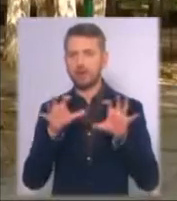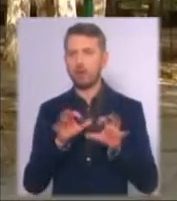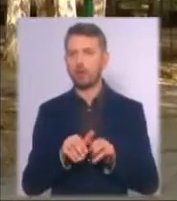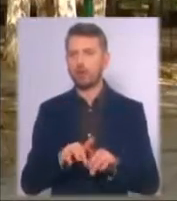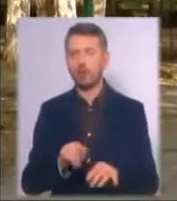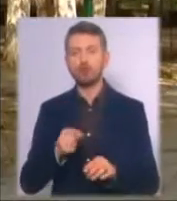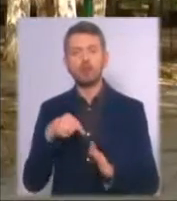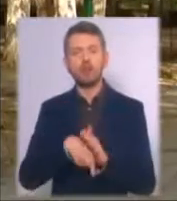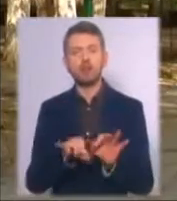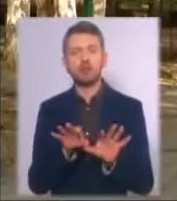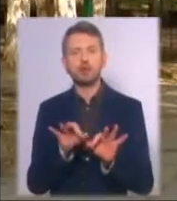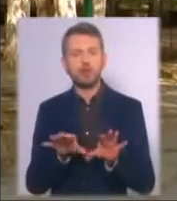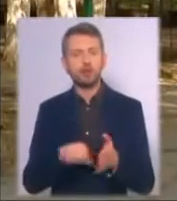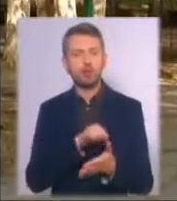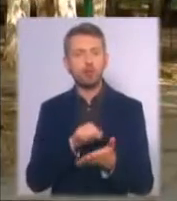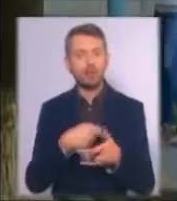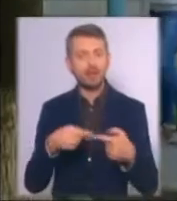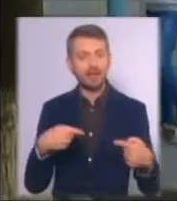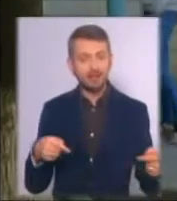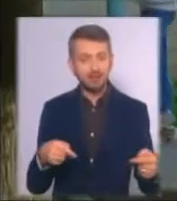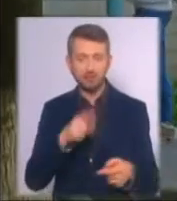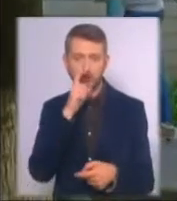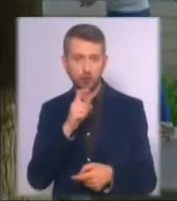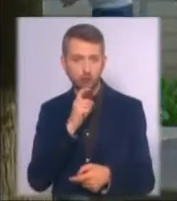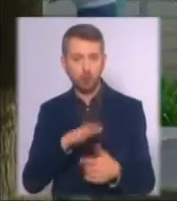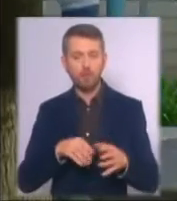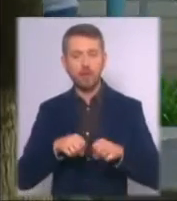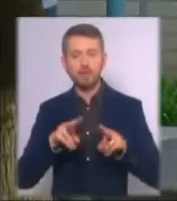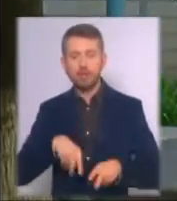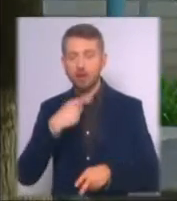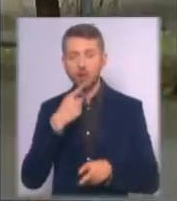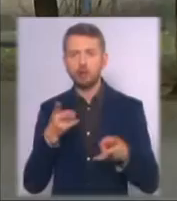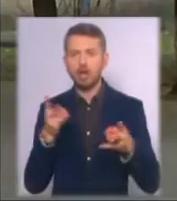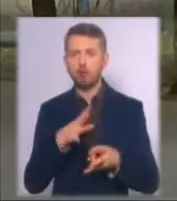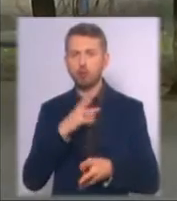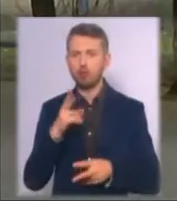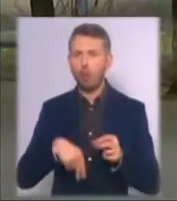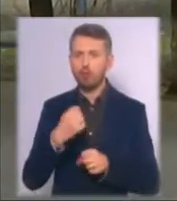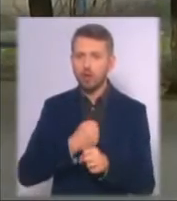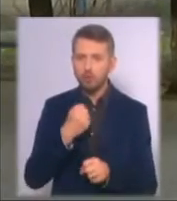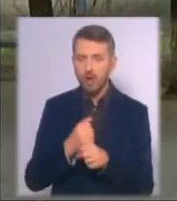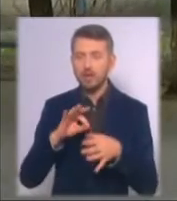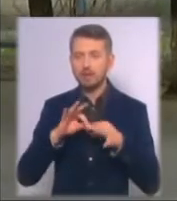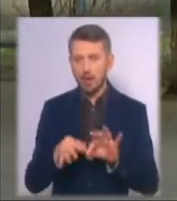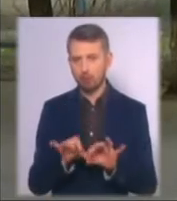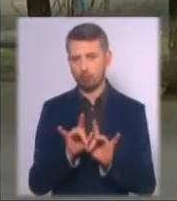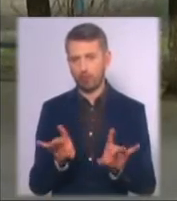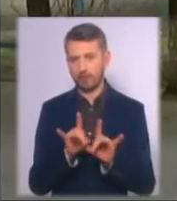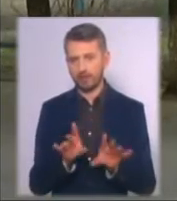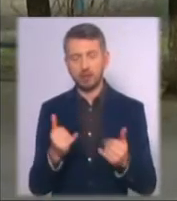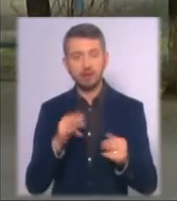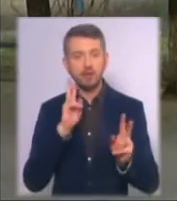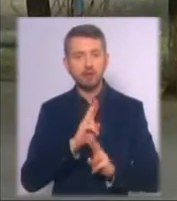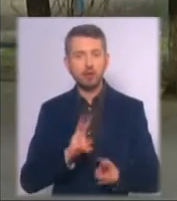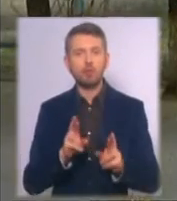трактування документа настільки різні – незрозуміло. Фахівці кажуть, його треба було доопрацювати і детально роз'яснити. Нині ж навіть невідомо,